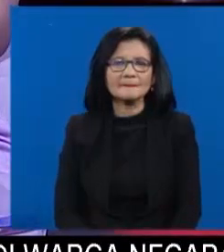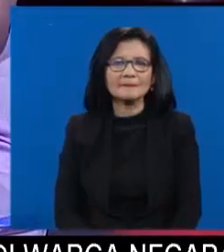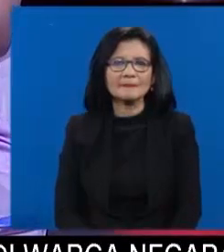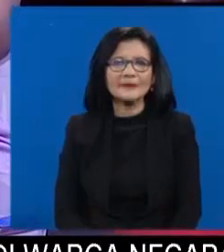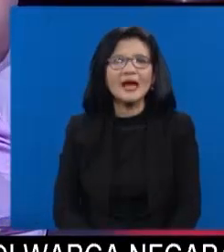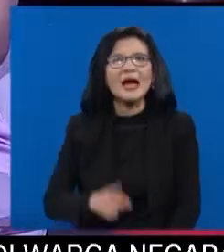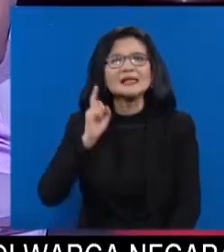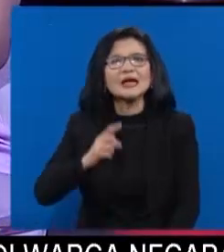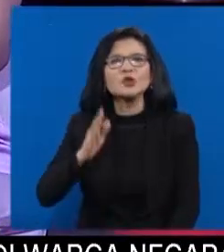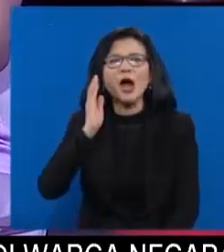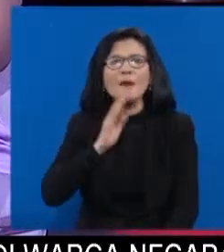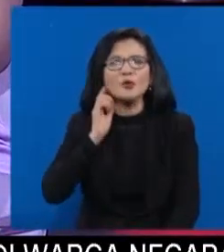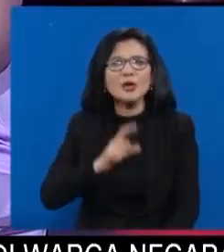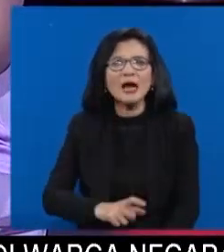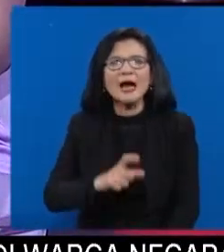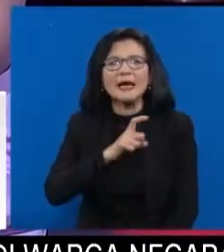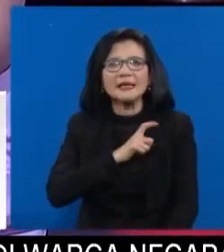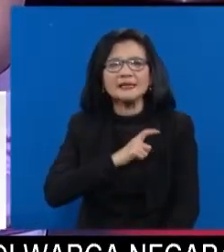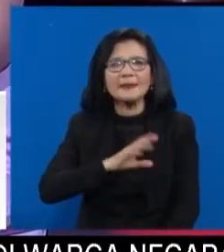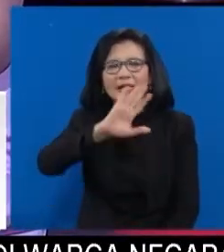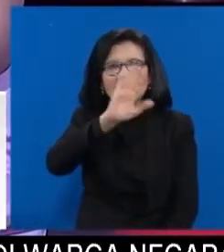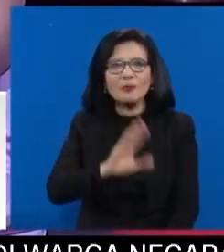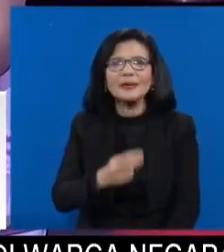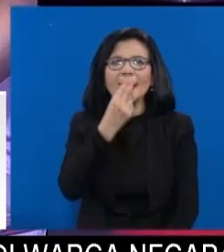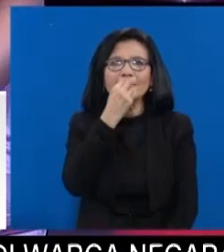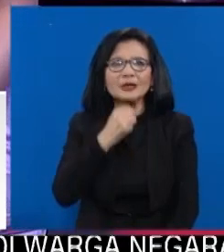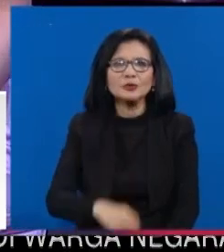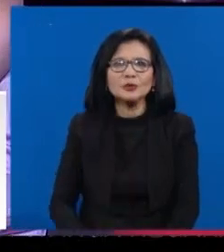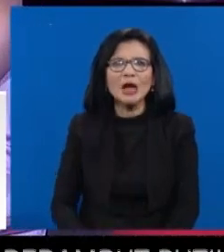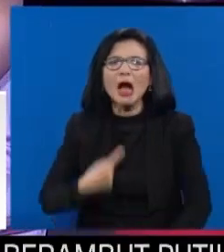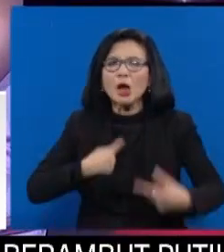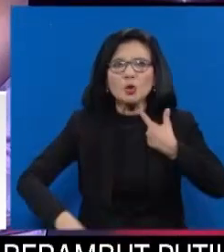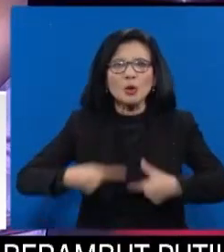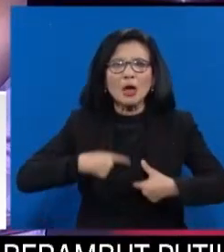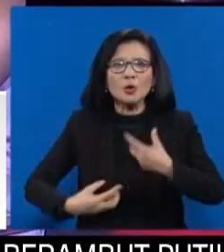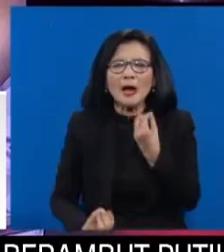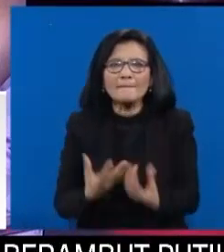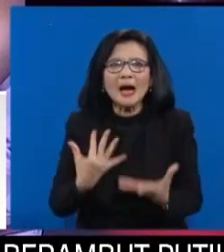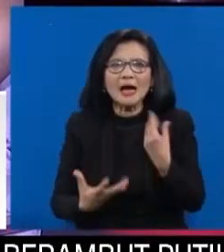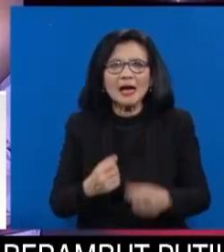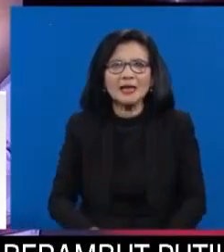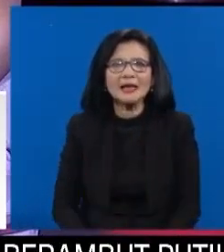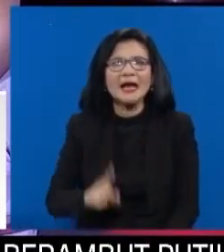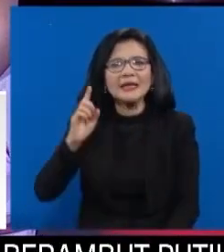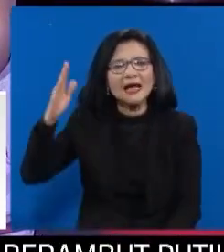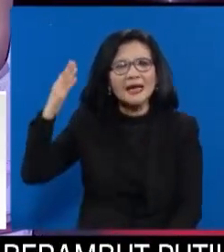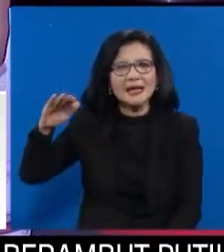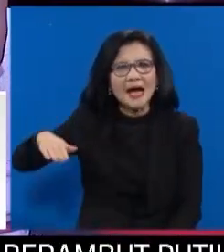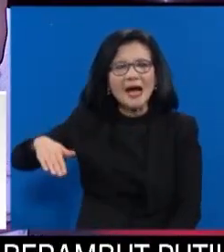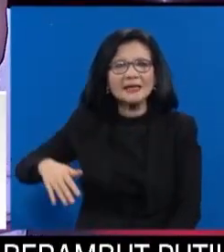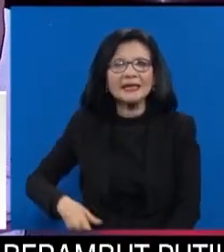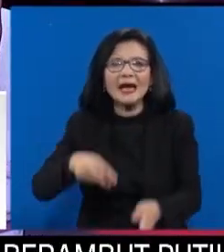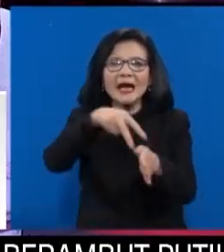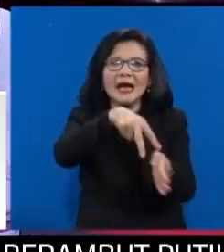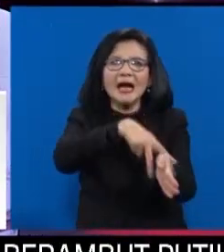Pemirsa, seorang remaja di Kecamatan Pamengpek, Kabupaten Bandung menderita luka bakar cukup parah setelah ia dan sang adik yang sedang